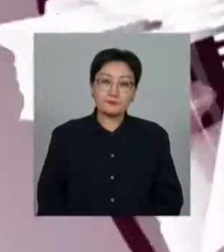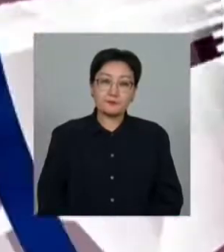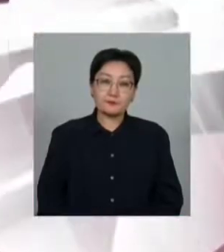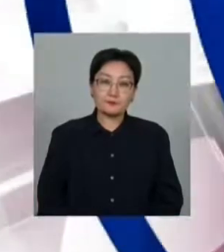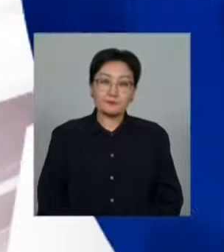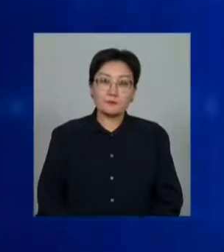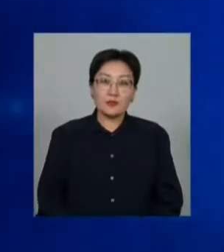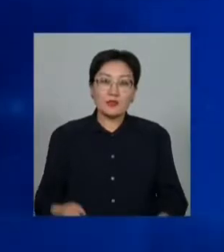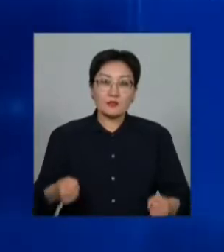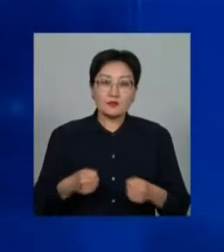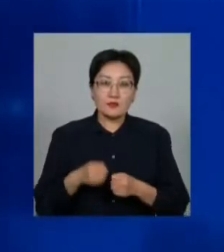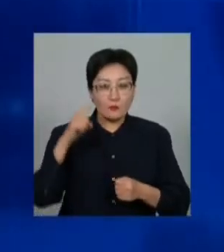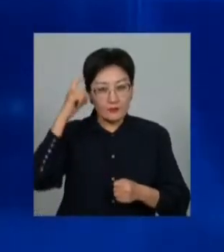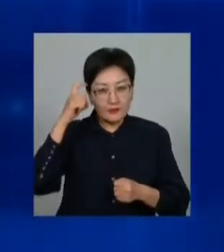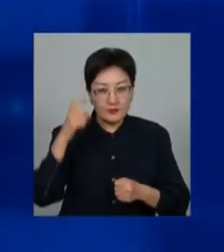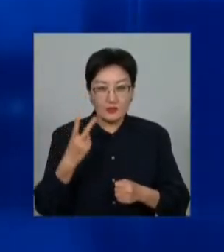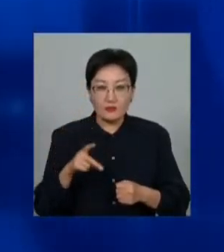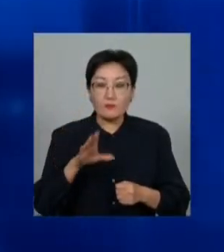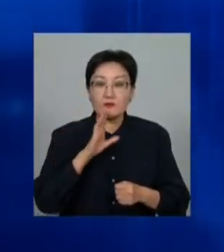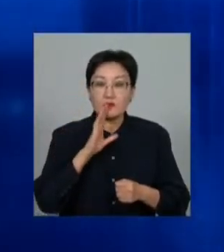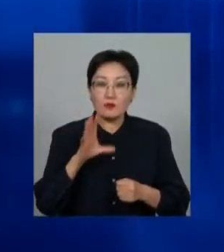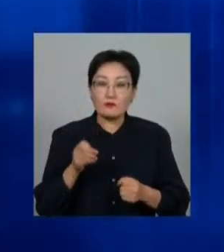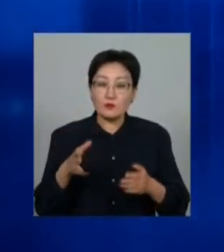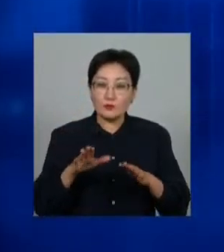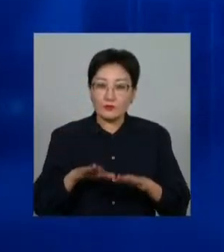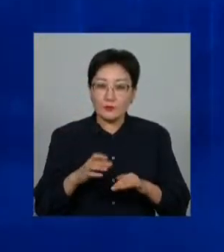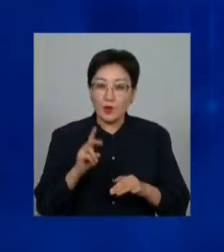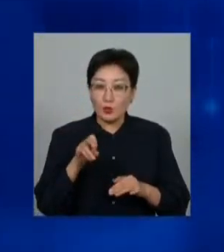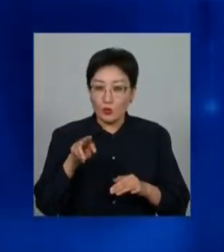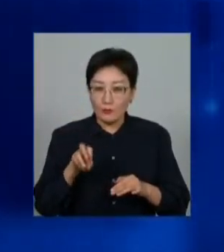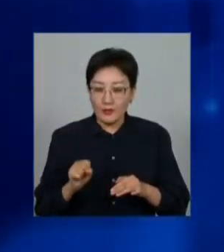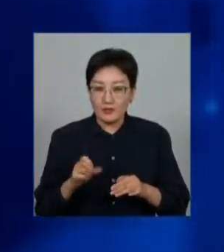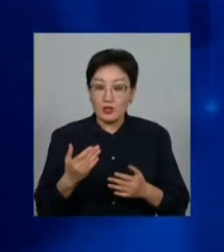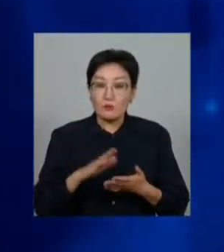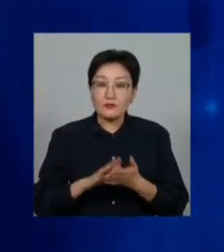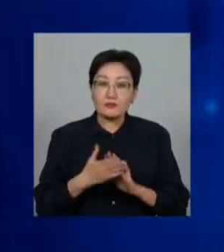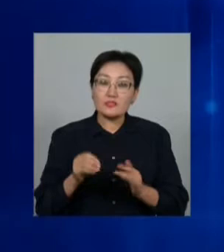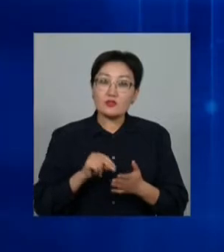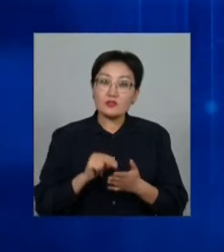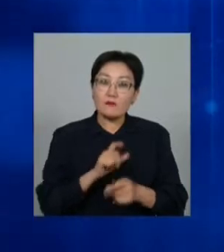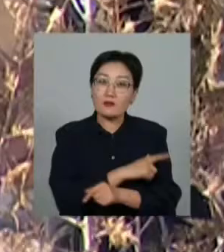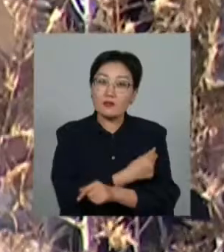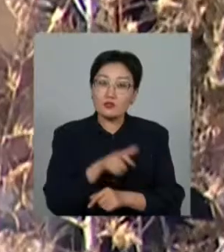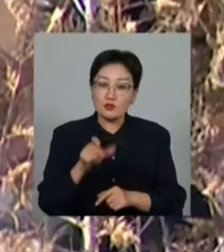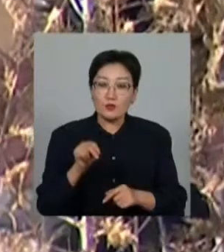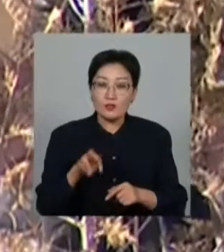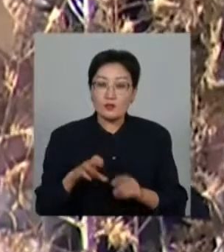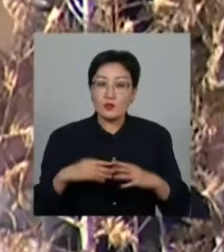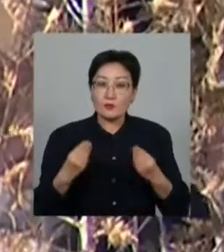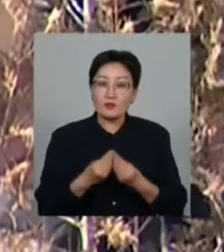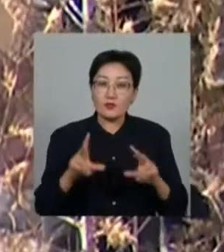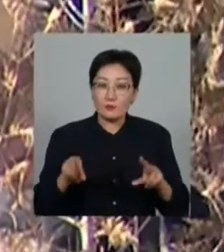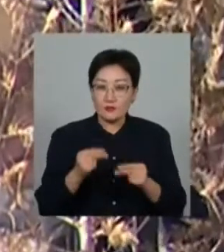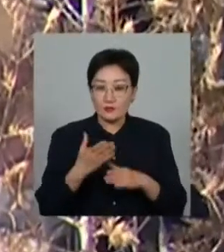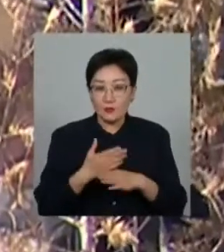сбитый пьяным водителем две школьницы все еще пребывают в коме как их состояние оценивают врачи и чем 7 им обещает